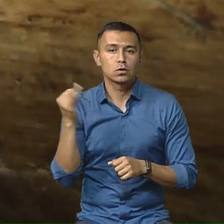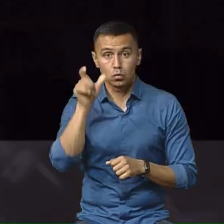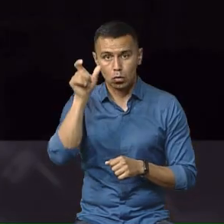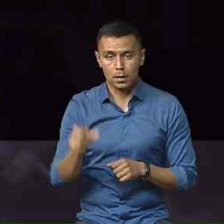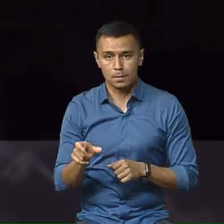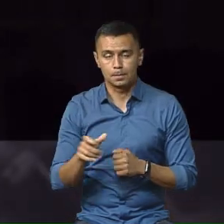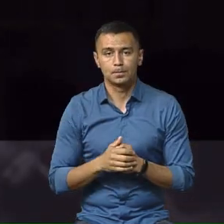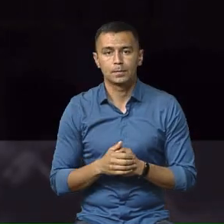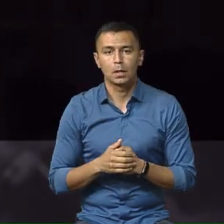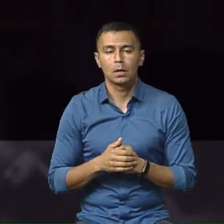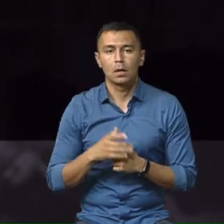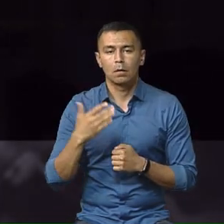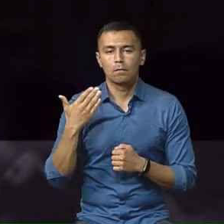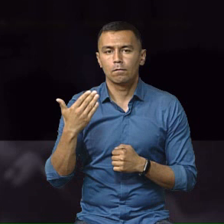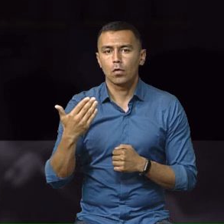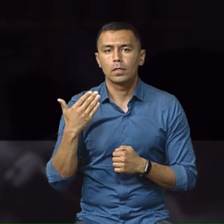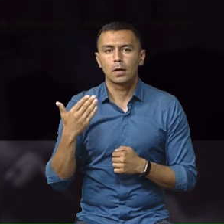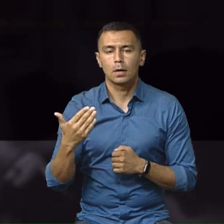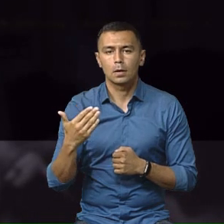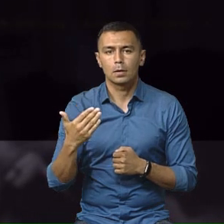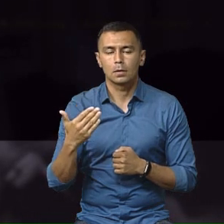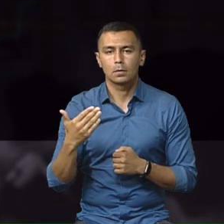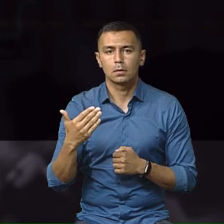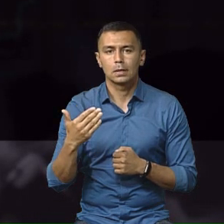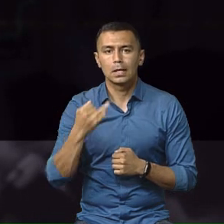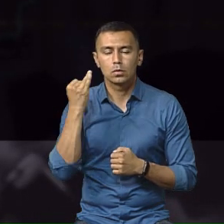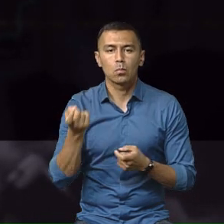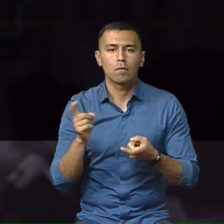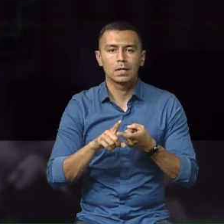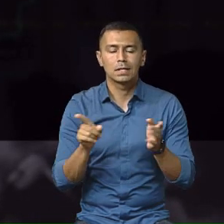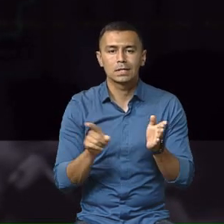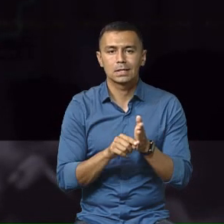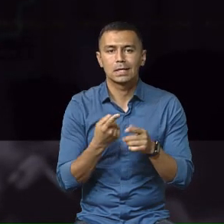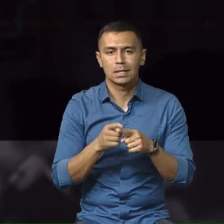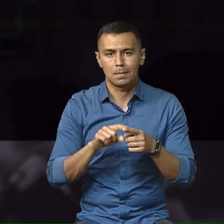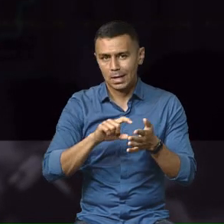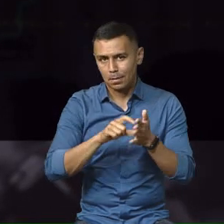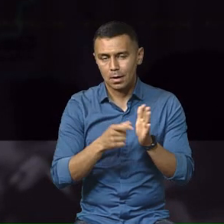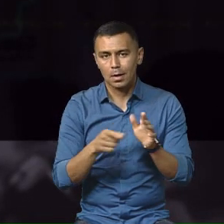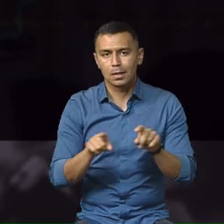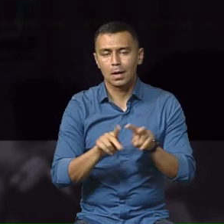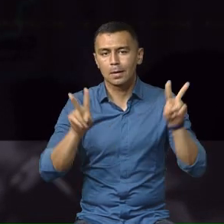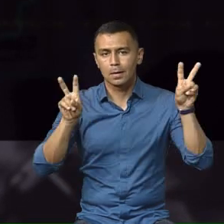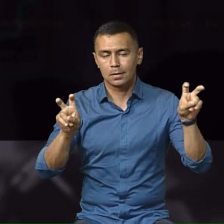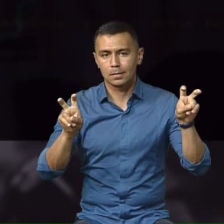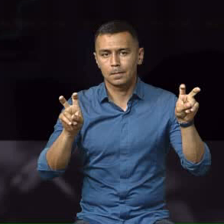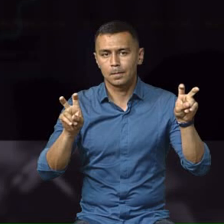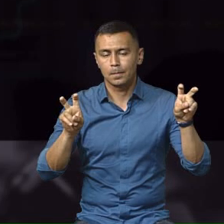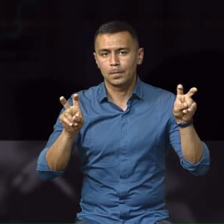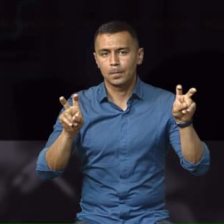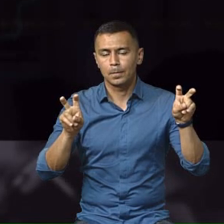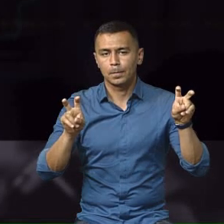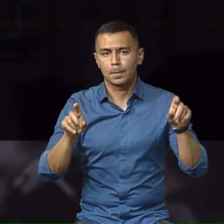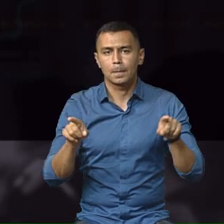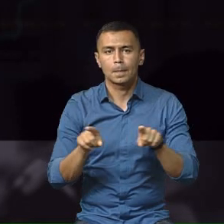Андрій. Вони за основу взяли цю історію, пов'язану з Криївкою-Стінкою, так називається ця гора-Стінка. Криївка хоч і ніби